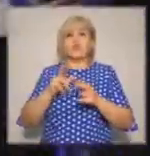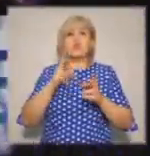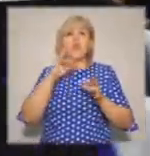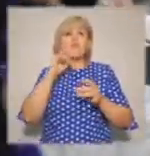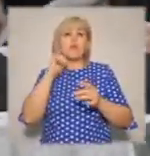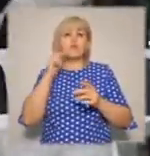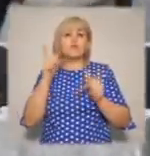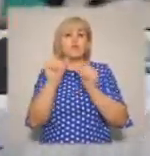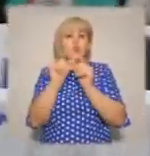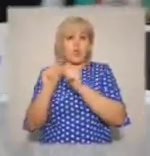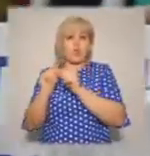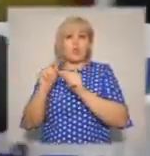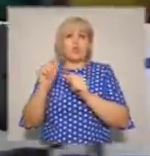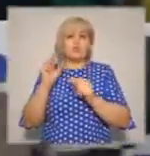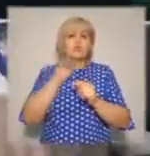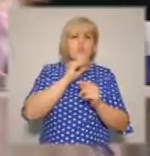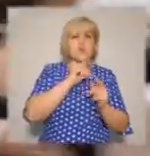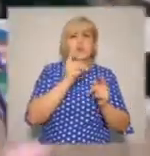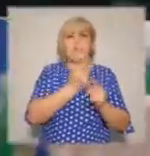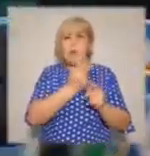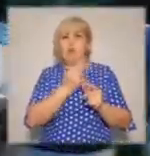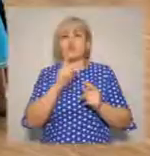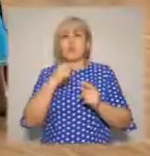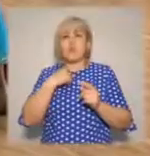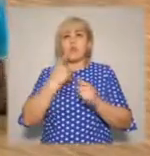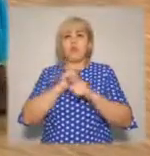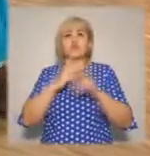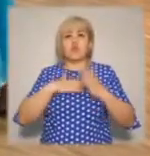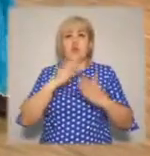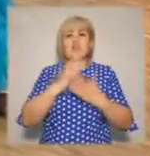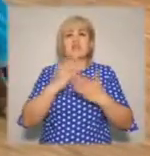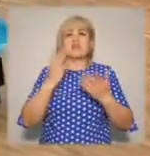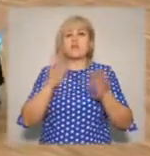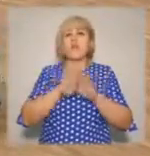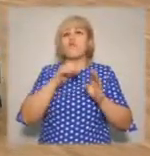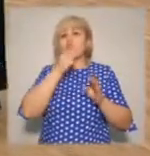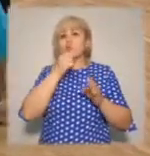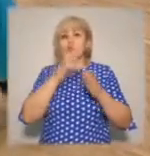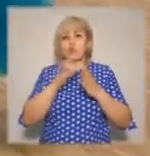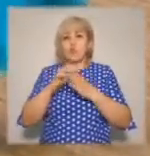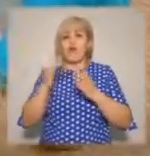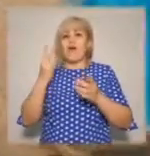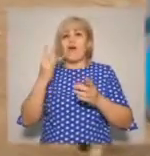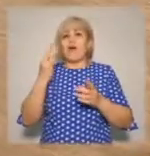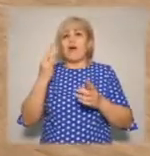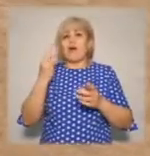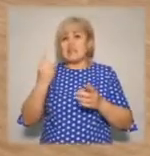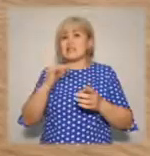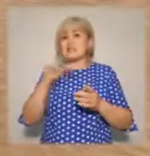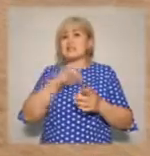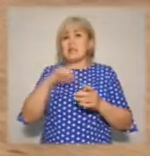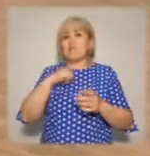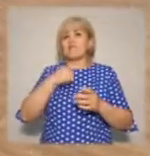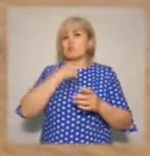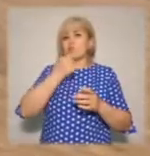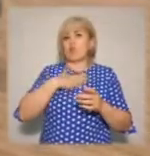2, и даже есть уже 2 молодежных дуэта у нас. Успешные пары, что меня очень радует, есть в каждой возрастной группе. Один из